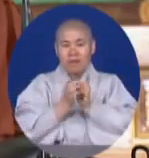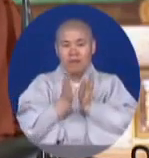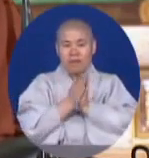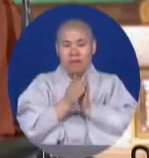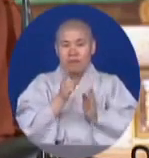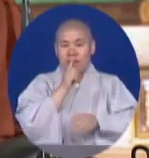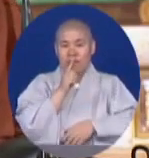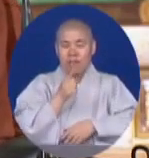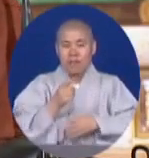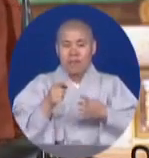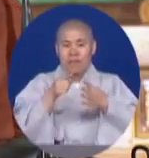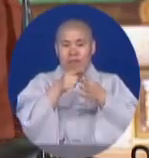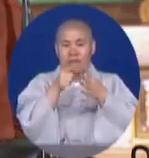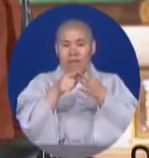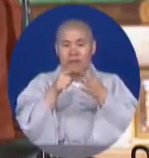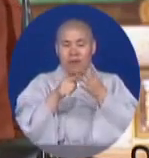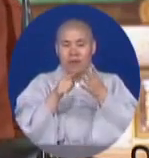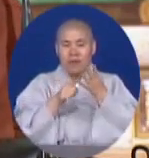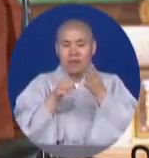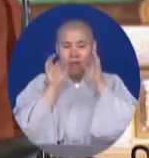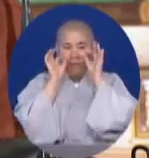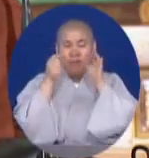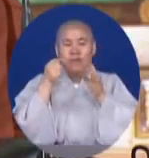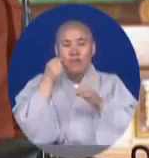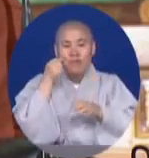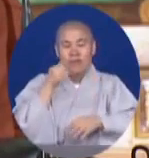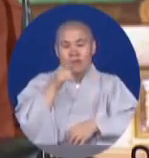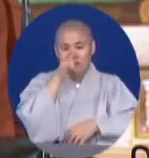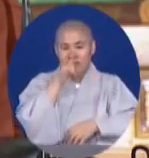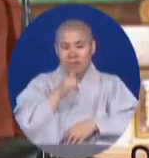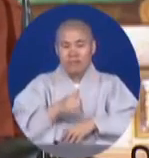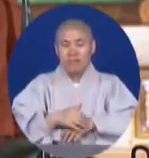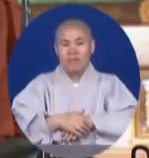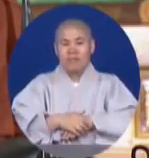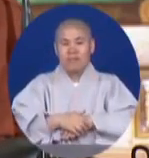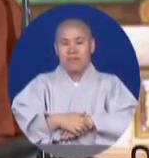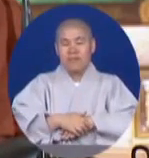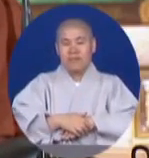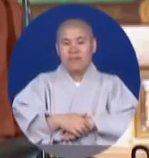하면 4가지 보지 못하는 게 있는데 사불견.